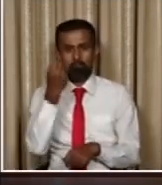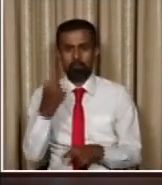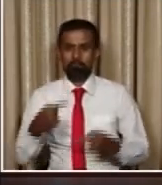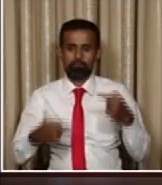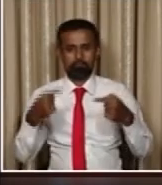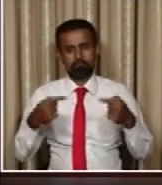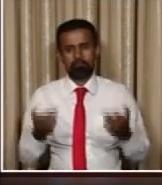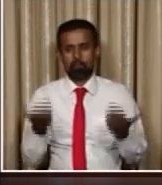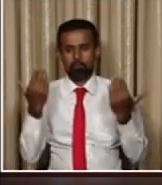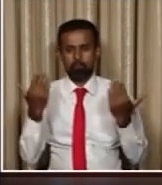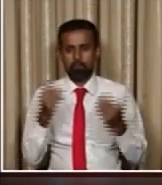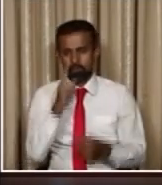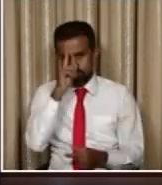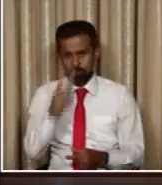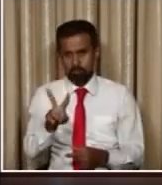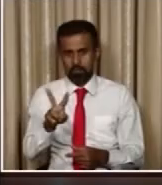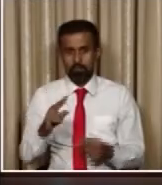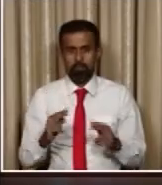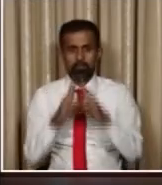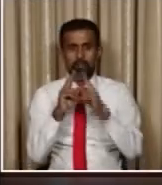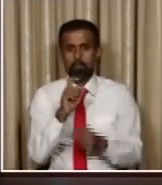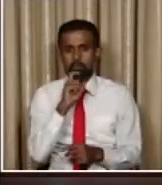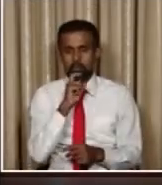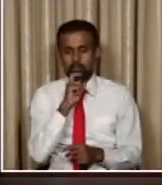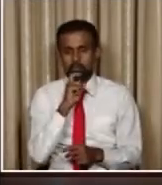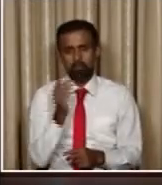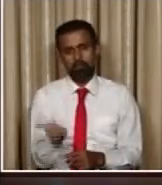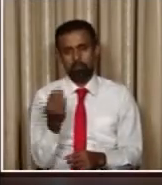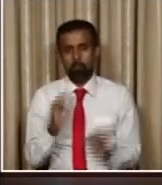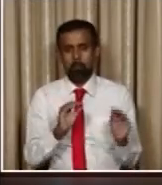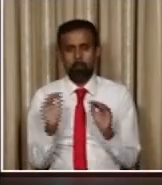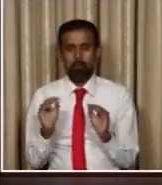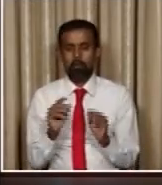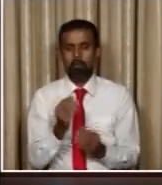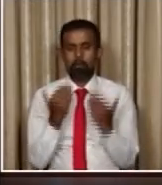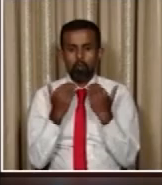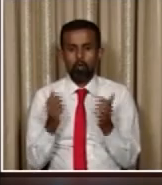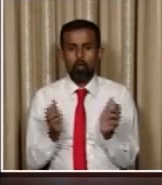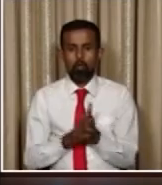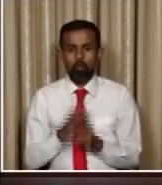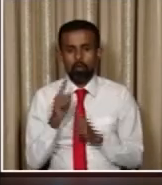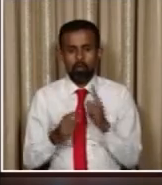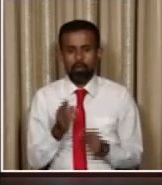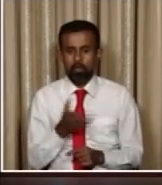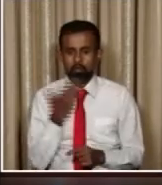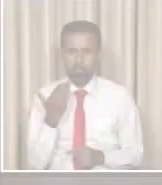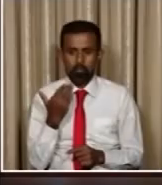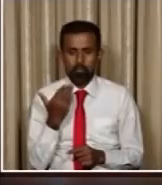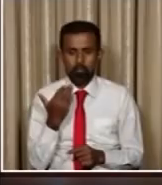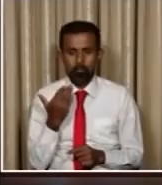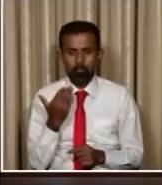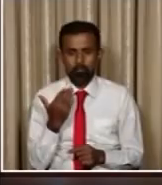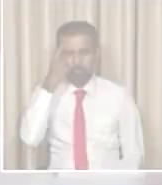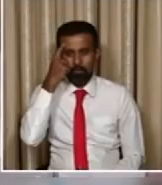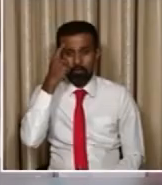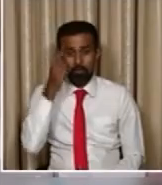කරන්න අවශ්‍ය නම් සති දෙකක් තියෙනවා ශ්‍රේෂ්ඨාධිකරණේ ඒක ලක් කරන්න. ඊට පස්සේ අපිට උපදේශක කාර්ක සභාවේ සාකච්ඡා කරන්න පුළුවන් කාර්ක සභාව අවස්ථාවේදී ගන්න